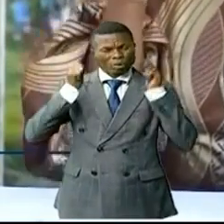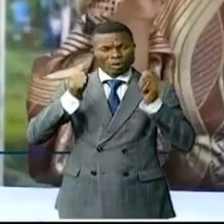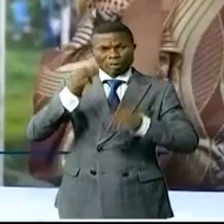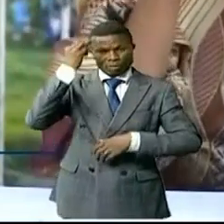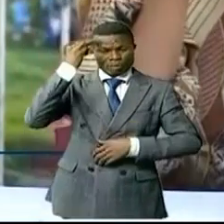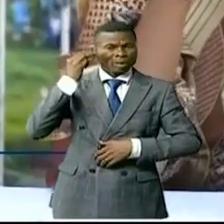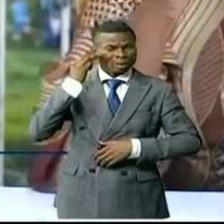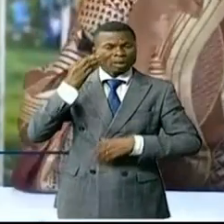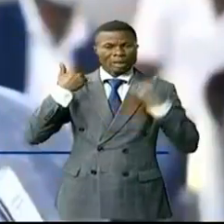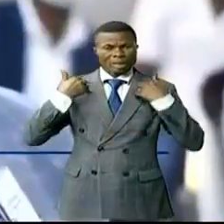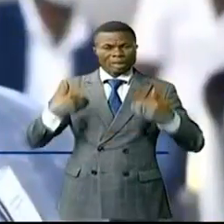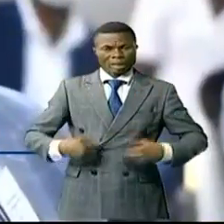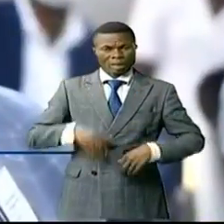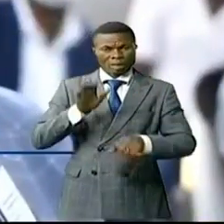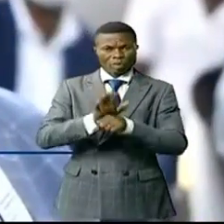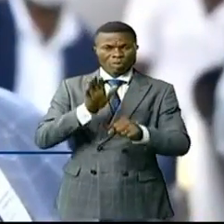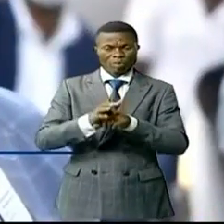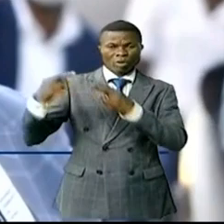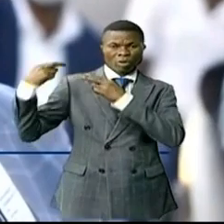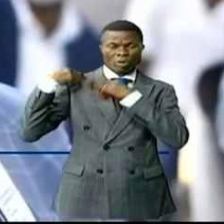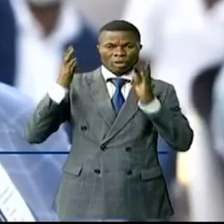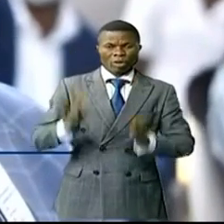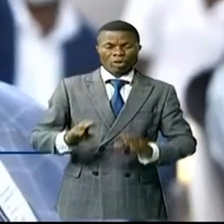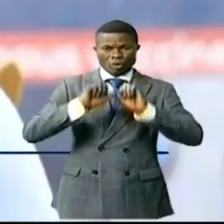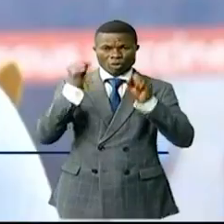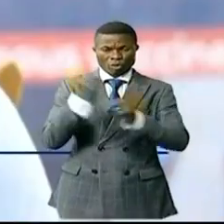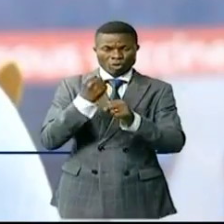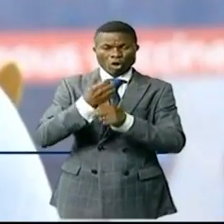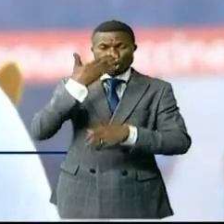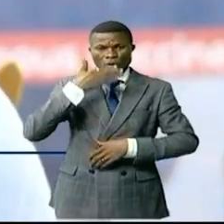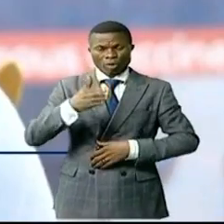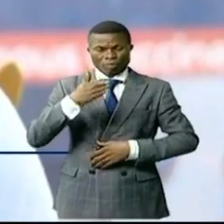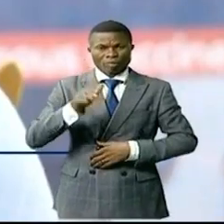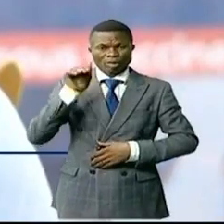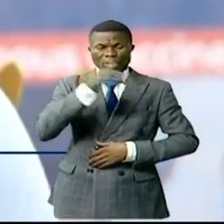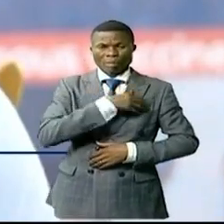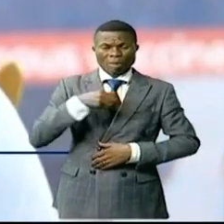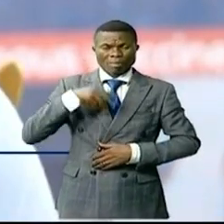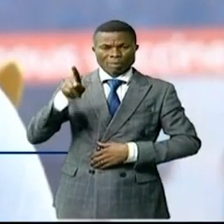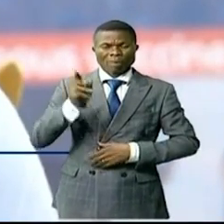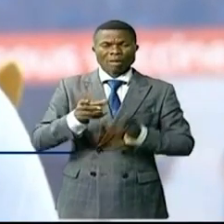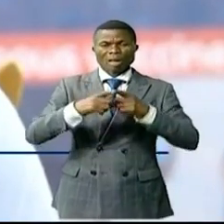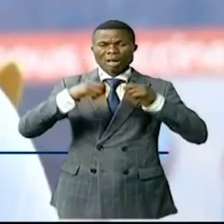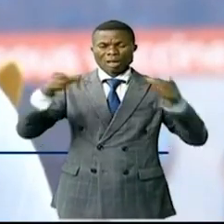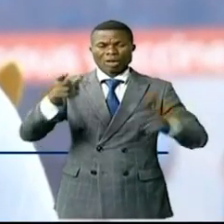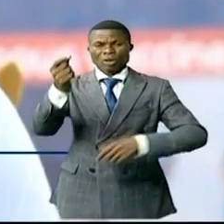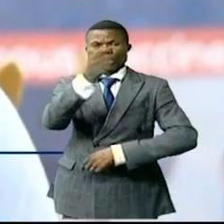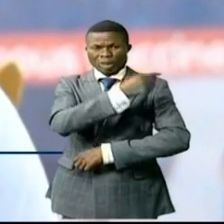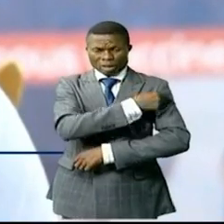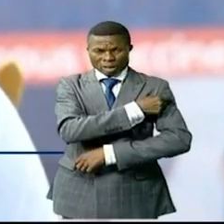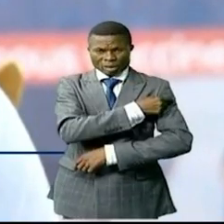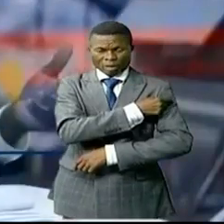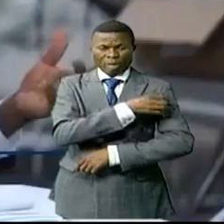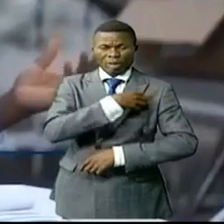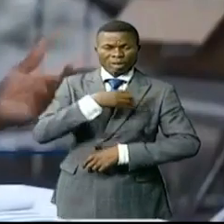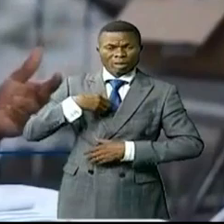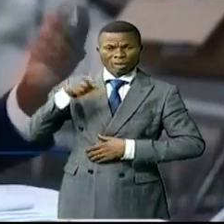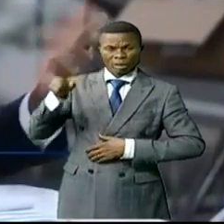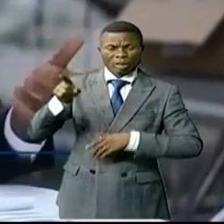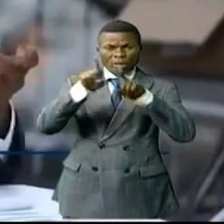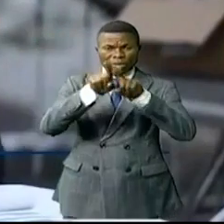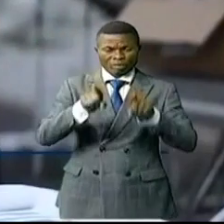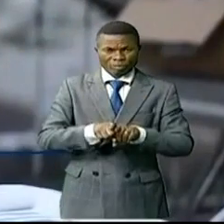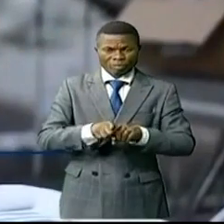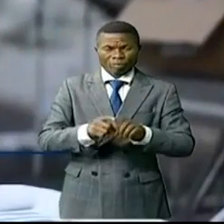en compagnie de différents responsables du secteur, entre autres la directrice du programme élargi de vaccination Elisabeth Mukamba, ainsi que